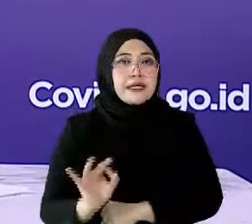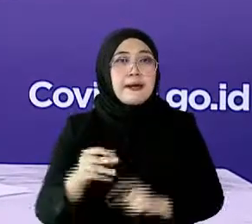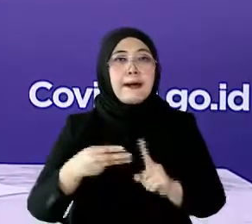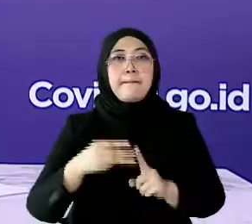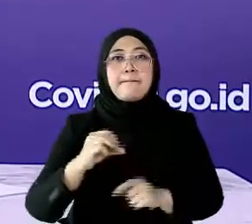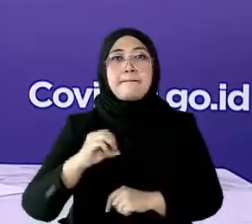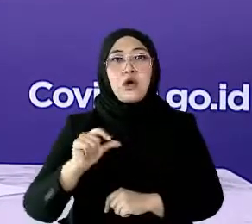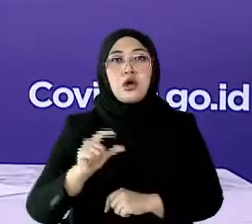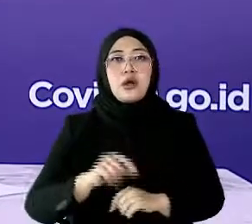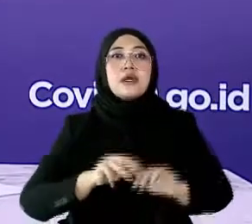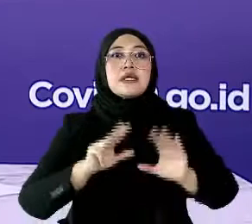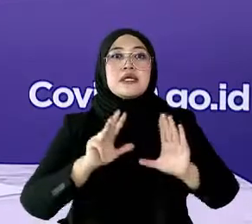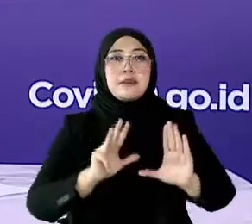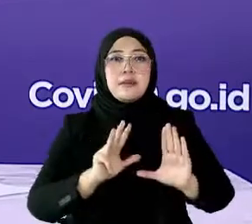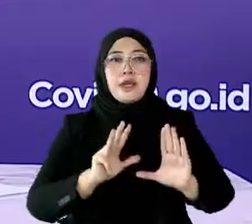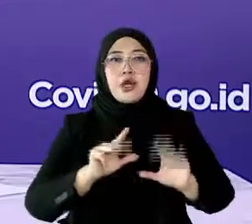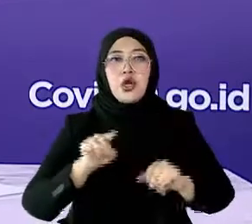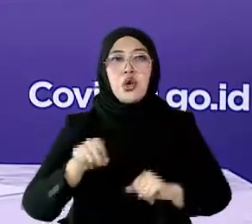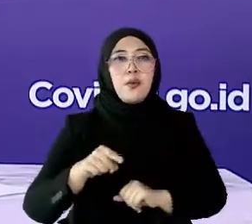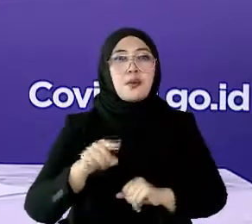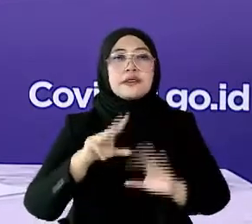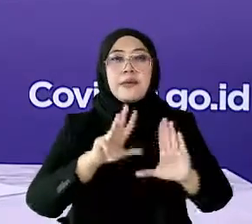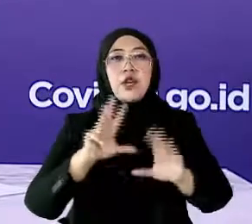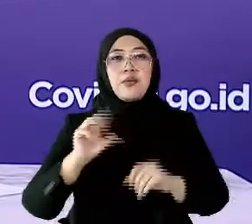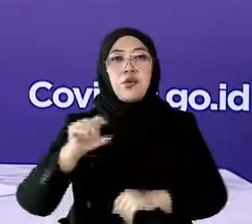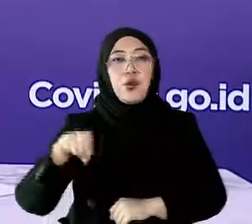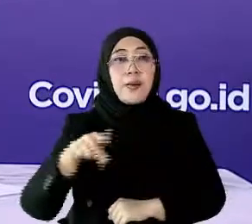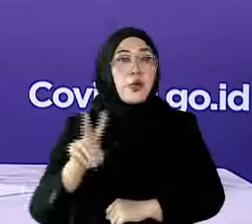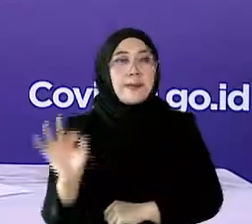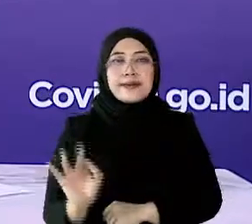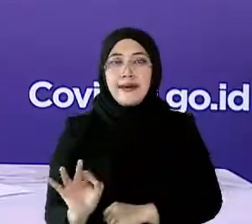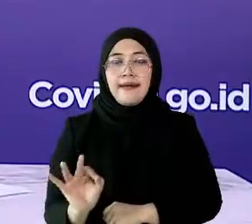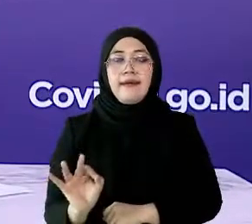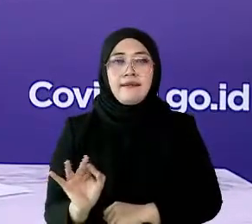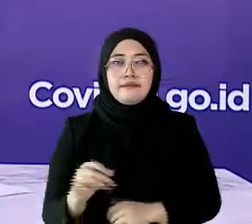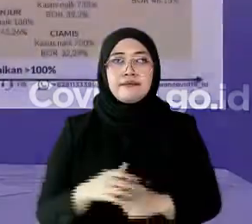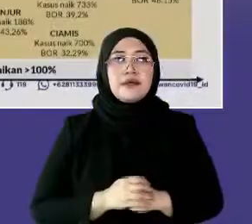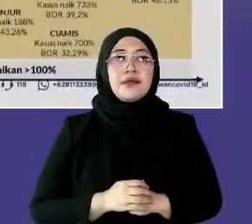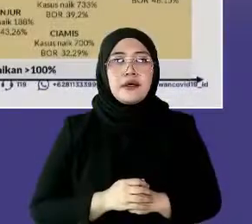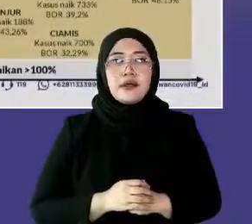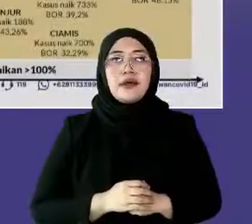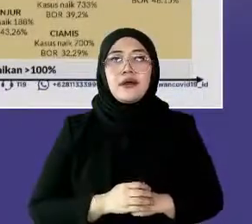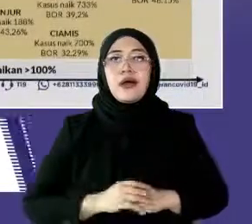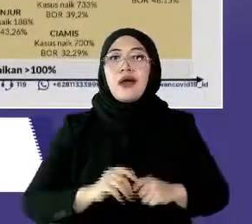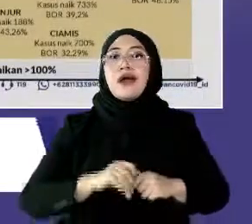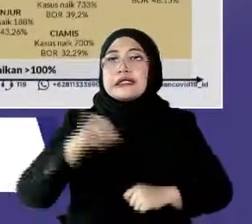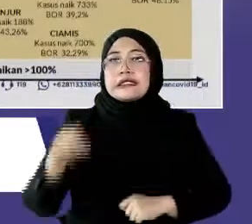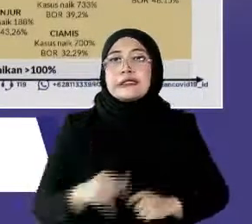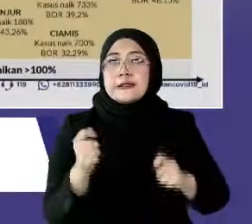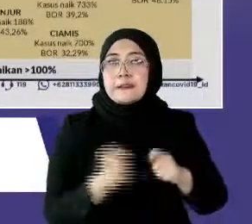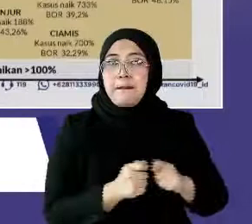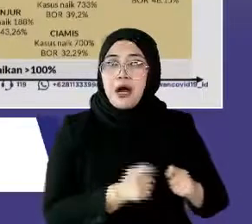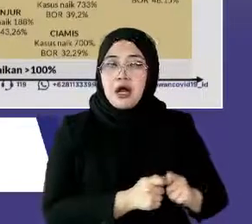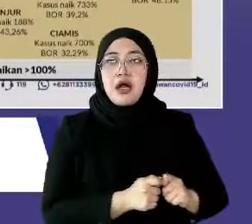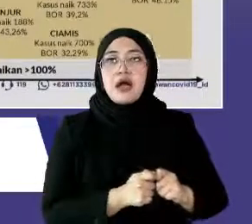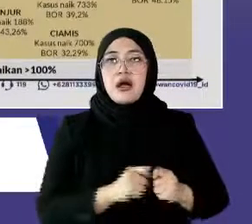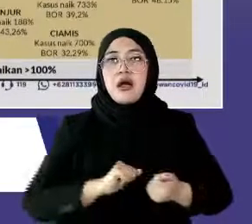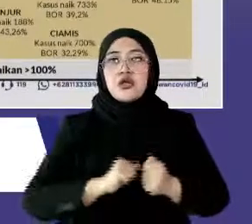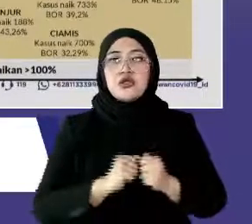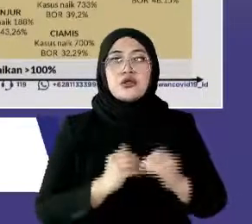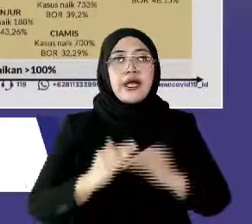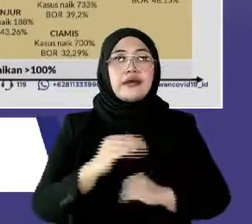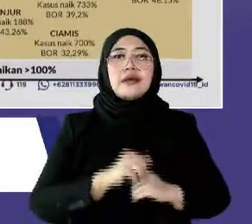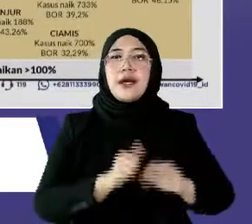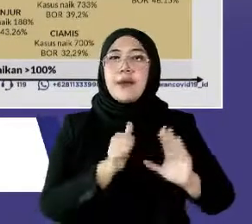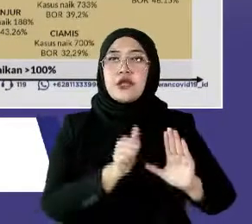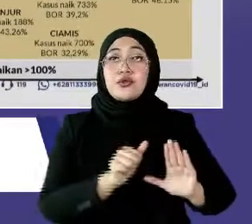sudah mencapai 90,2 persen yang kedua adalah Jepara dengan kenaikan kasus